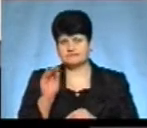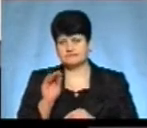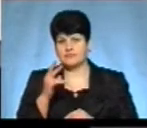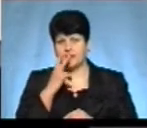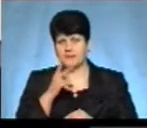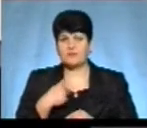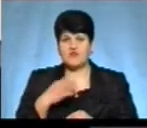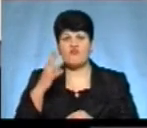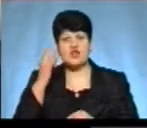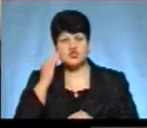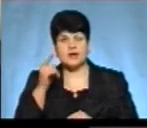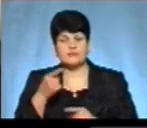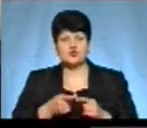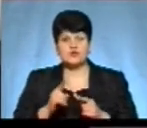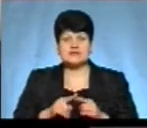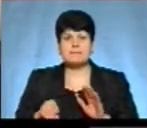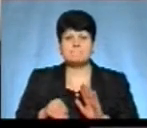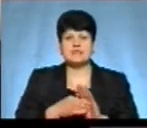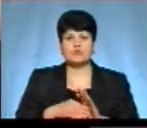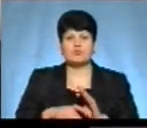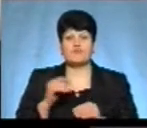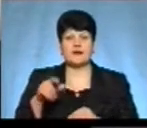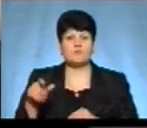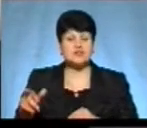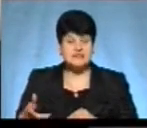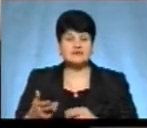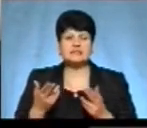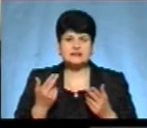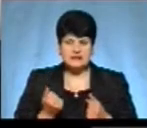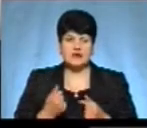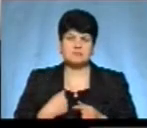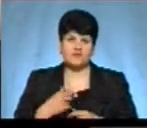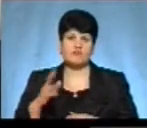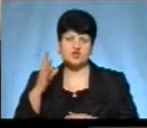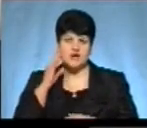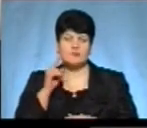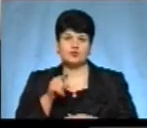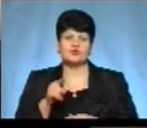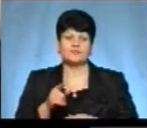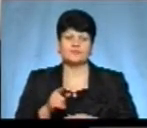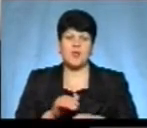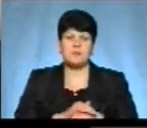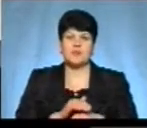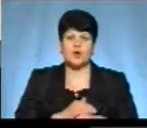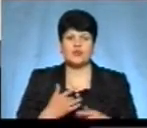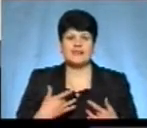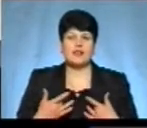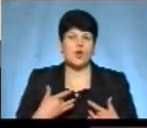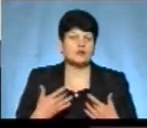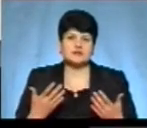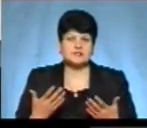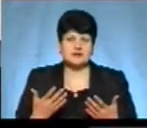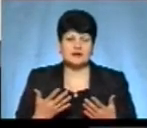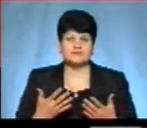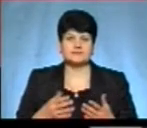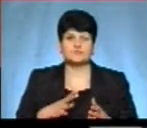от ми вважаємо, що це підкуп виборців. Так, ми вважаємо, що є ознаки в цьому благодійному концерті, ознаки